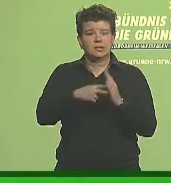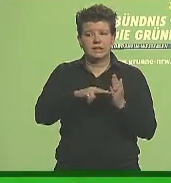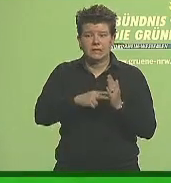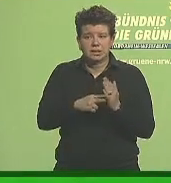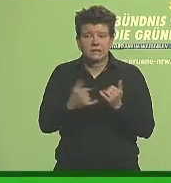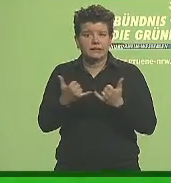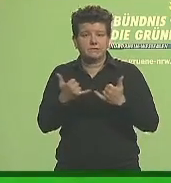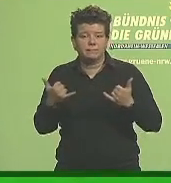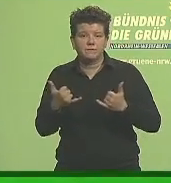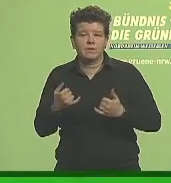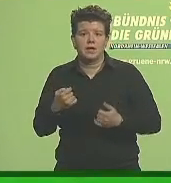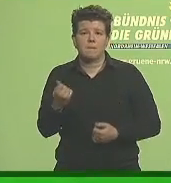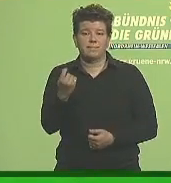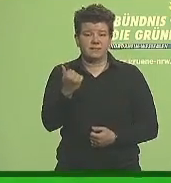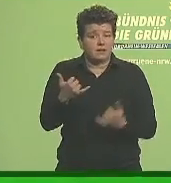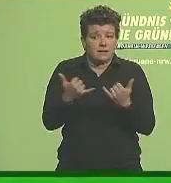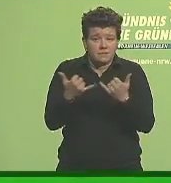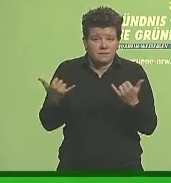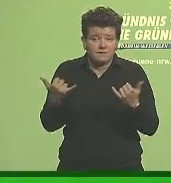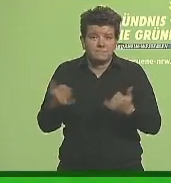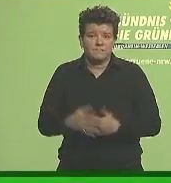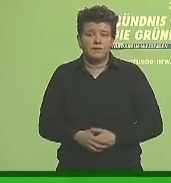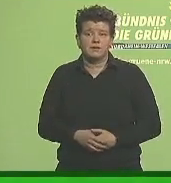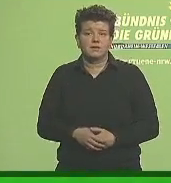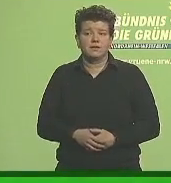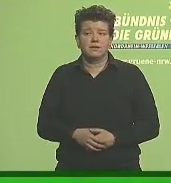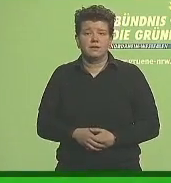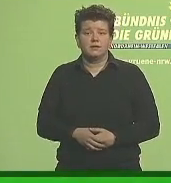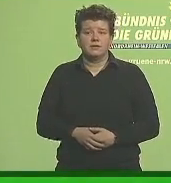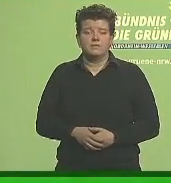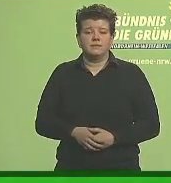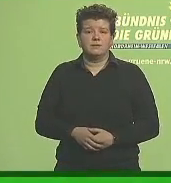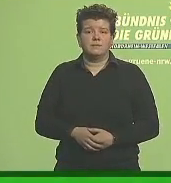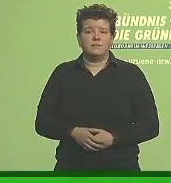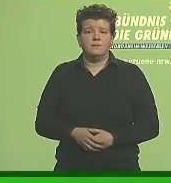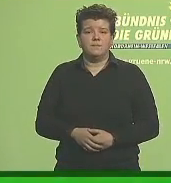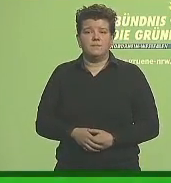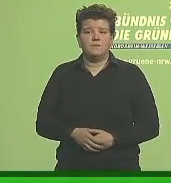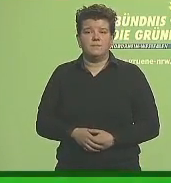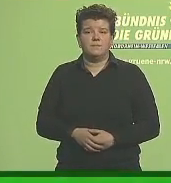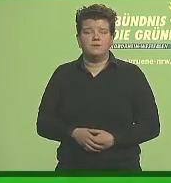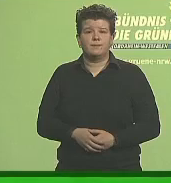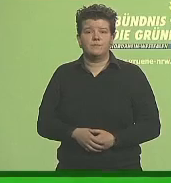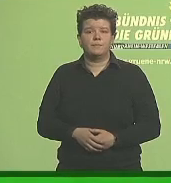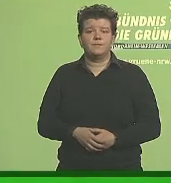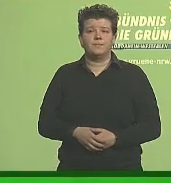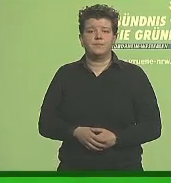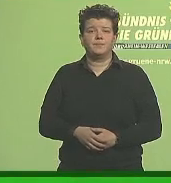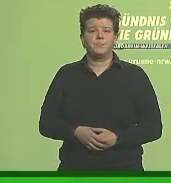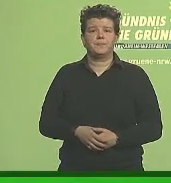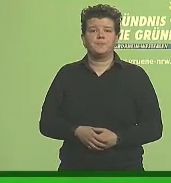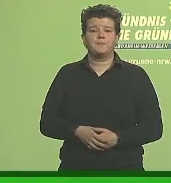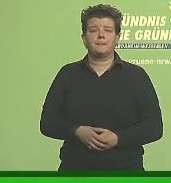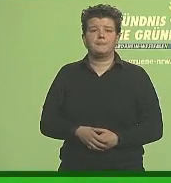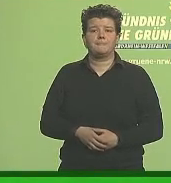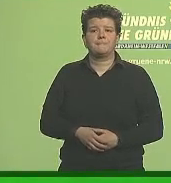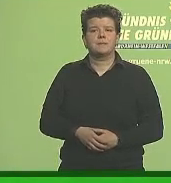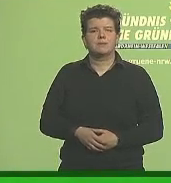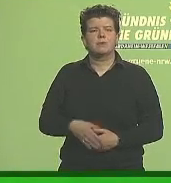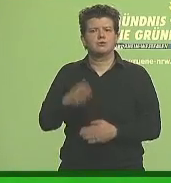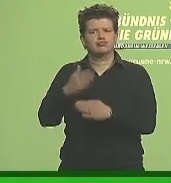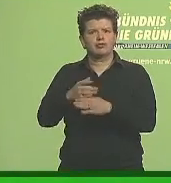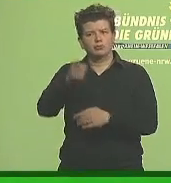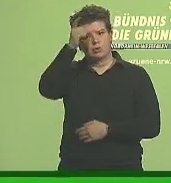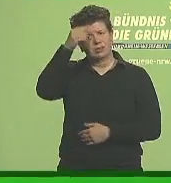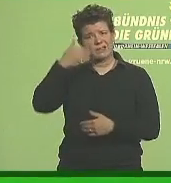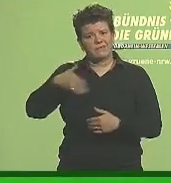der hat die ganze Botschaft nicht verstanden. Der muss auch ehrlicherweise sagen, dass dieses Land das schon mal gemacht hat, als es um die Atomkraft ging. Und da war